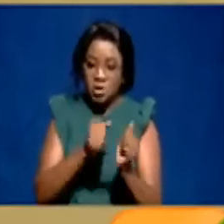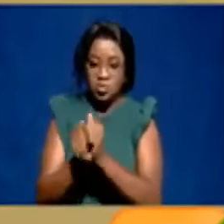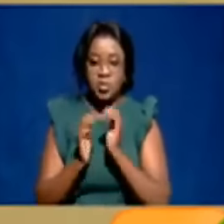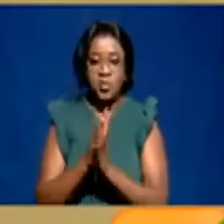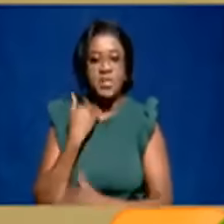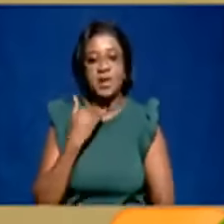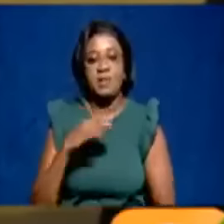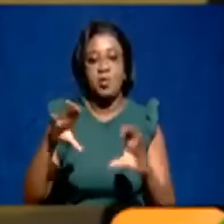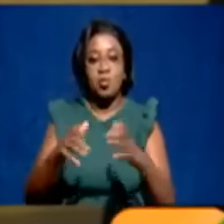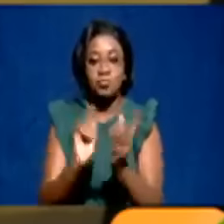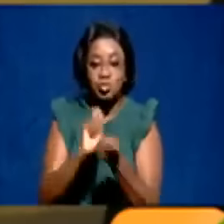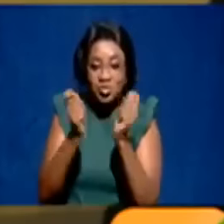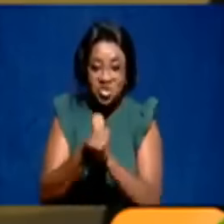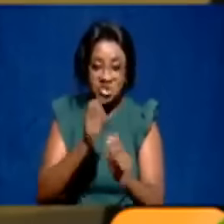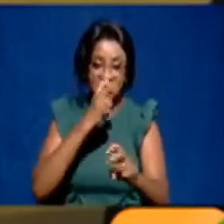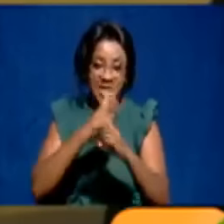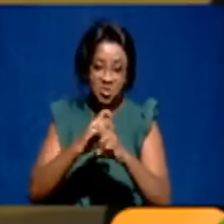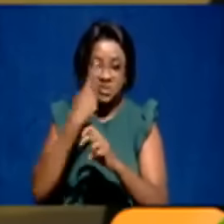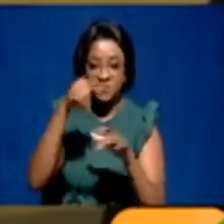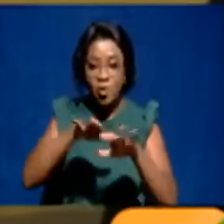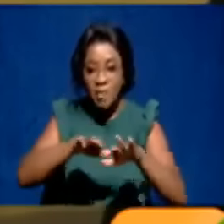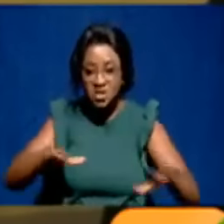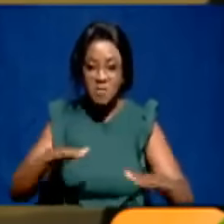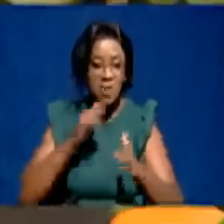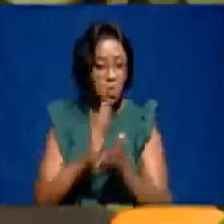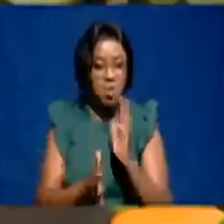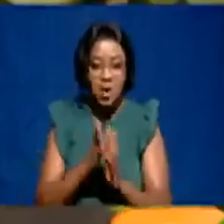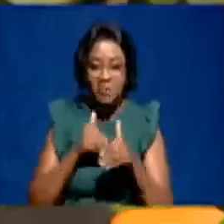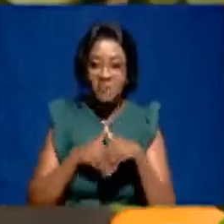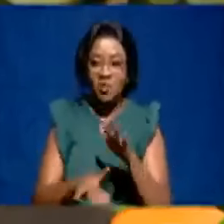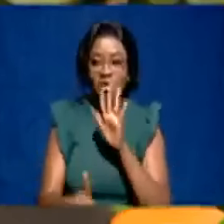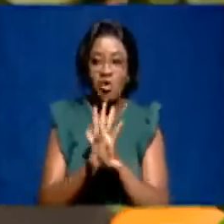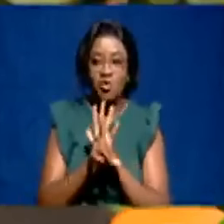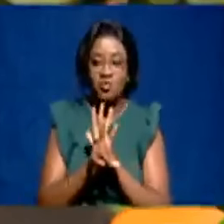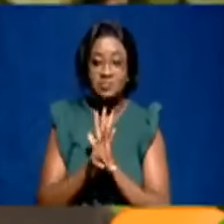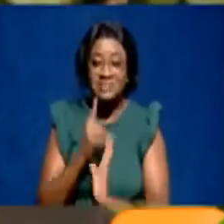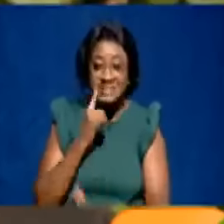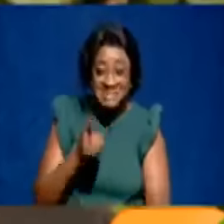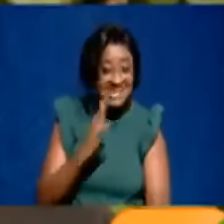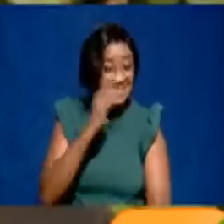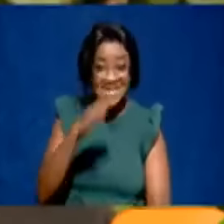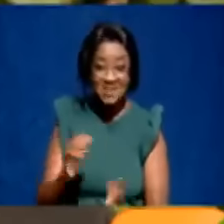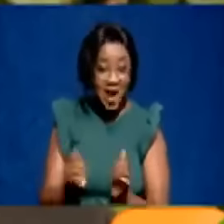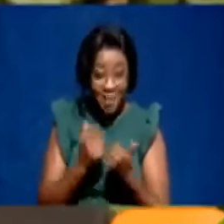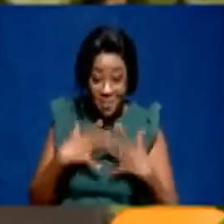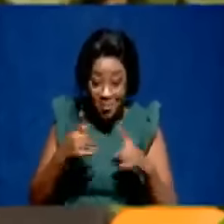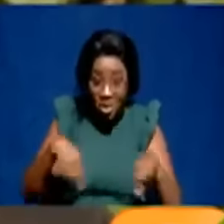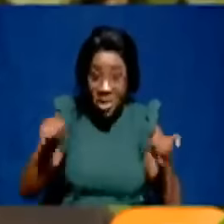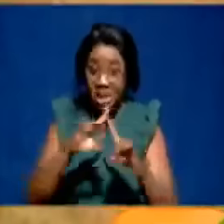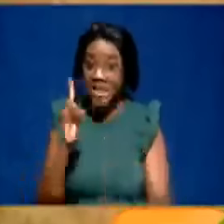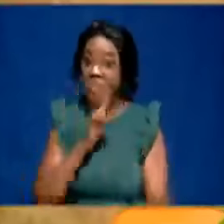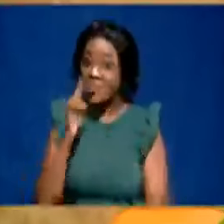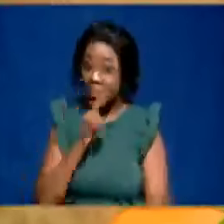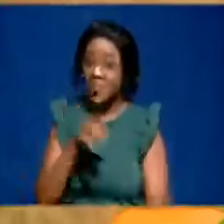walaghai kubadilisha vyeti miliki vya mashamba bila kufuata sheria. If not assisted, these people are dangerous. They can even kill